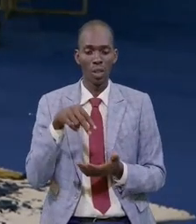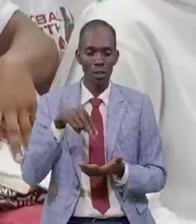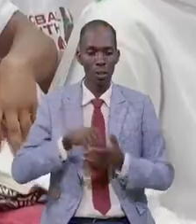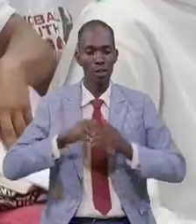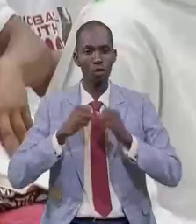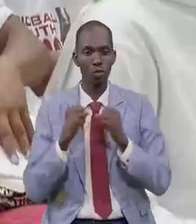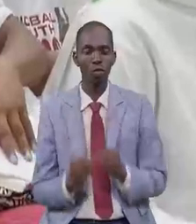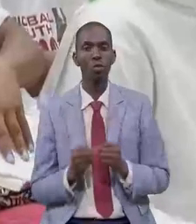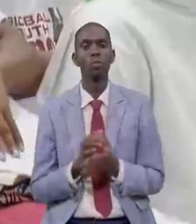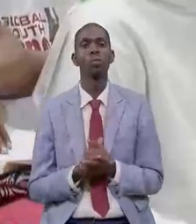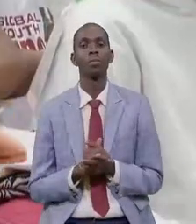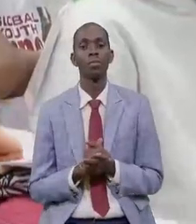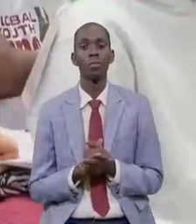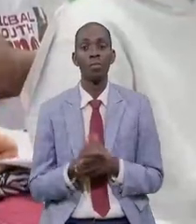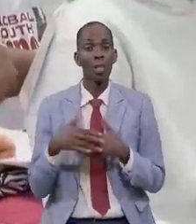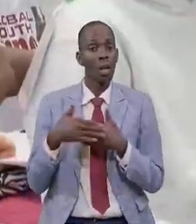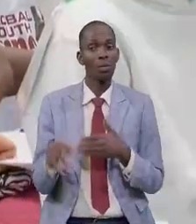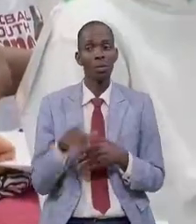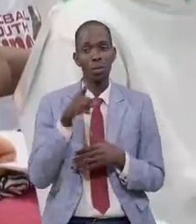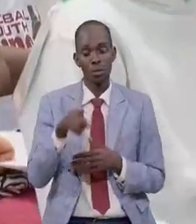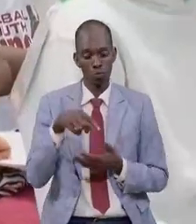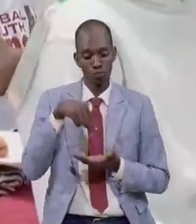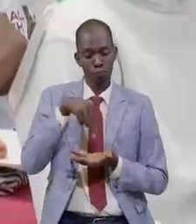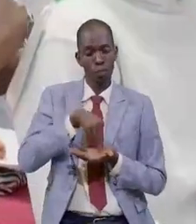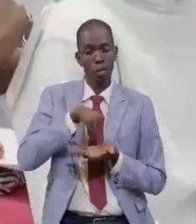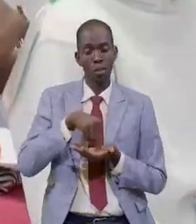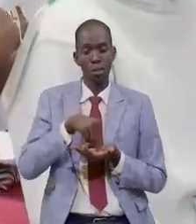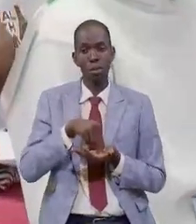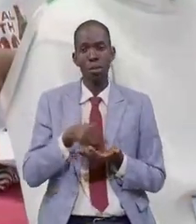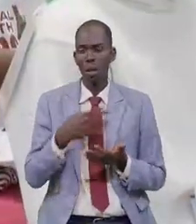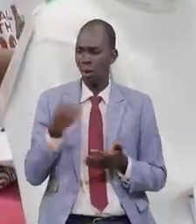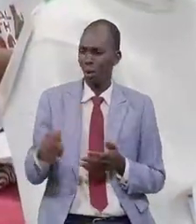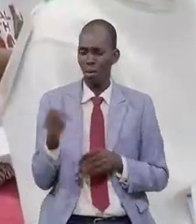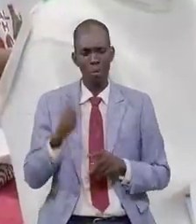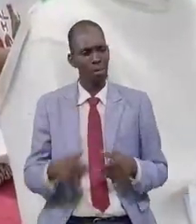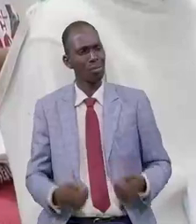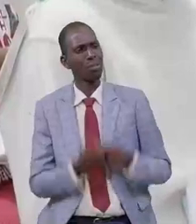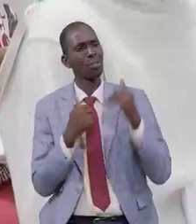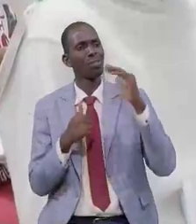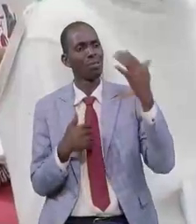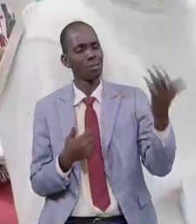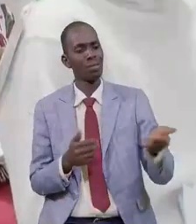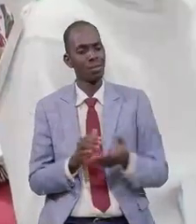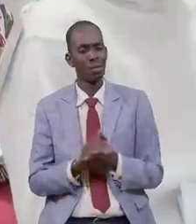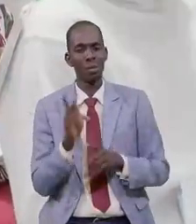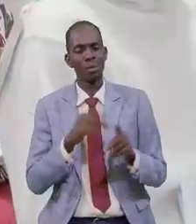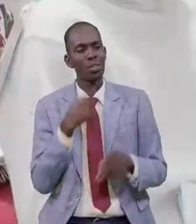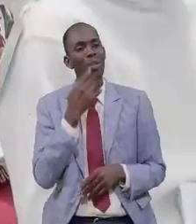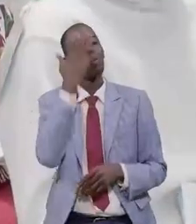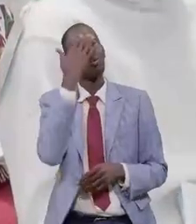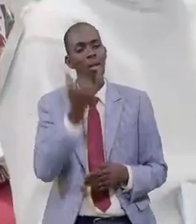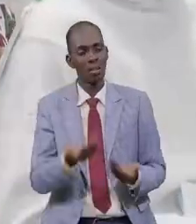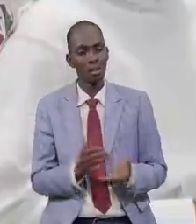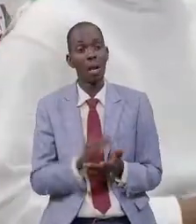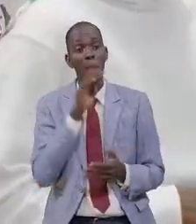ferme vous êtes ferme pendant que vous tenez les autres F d'autres disent